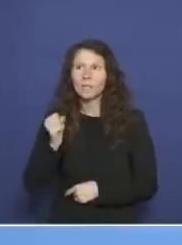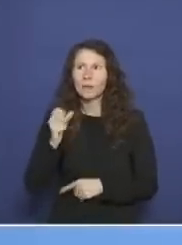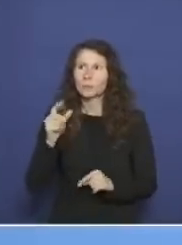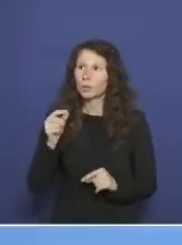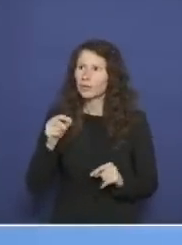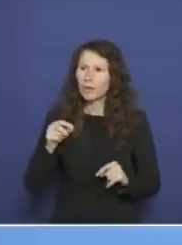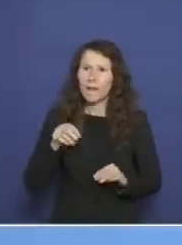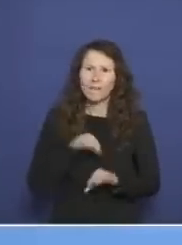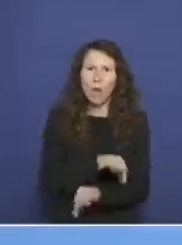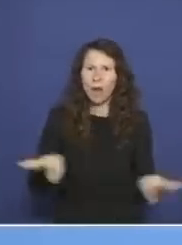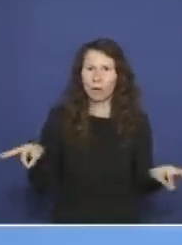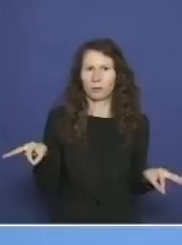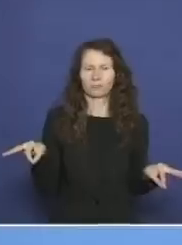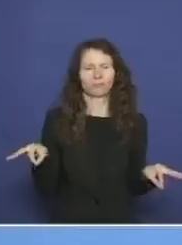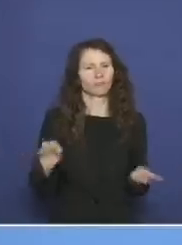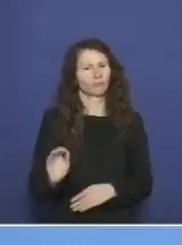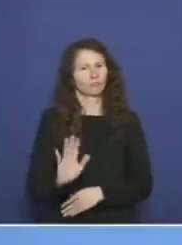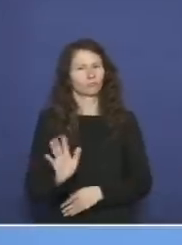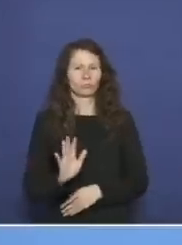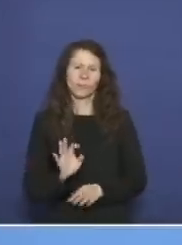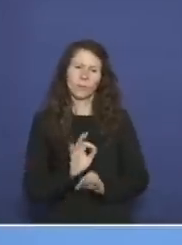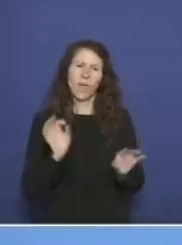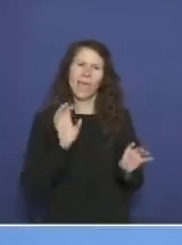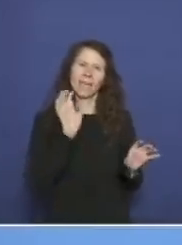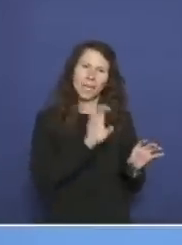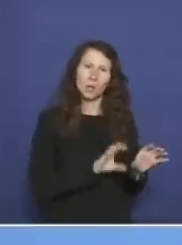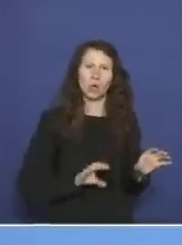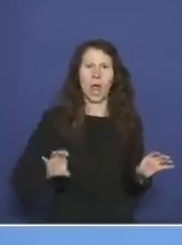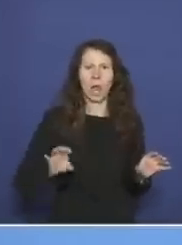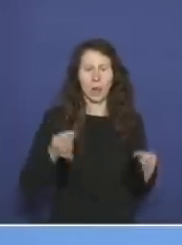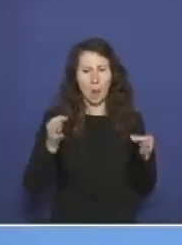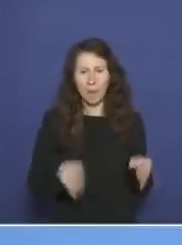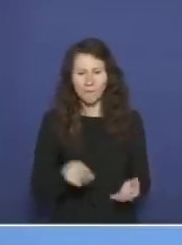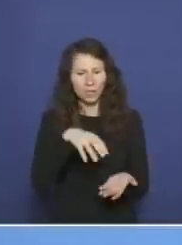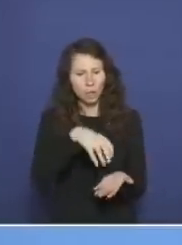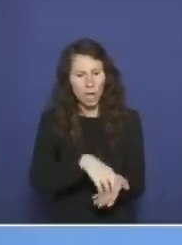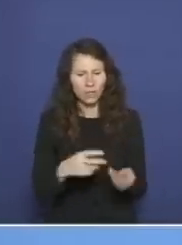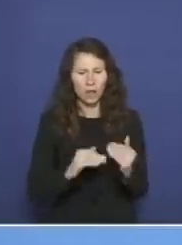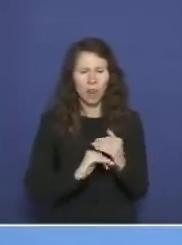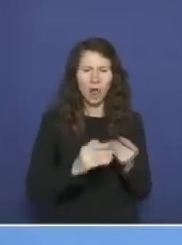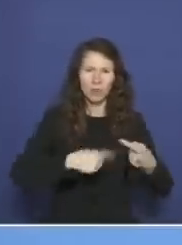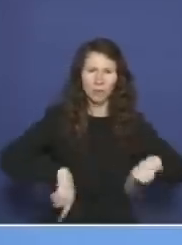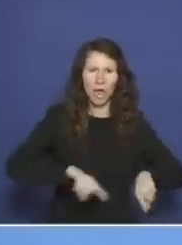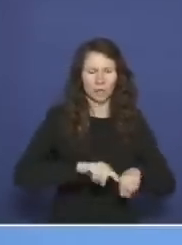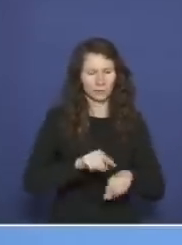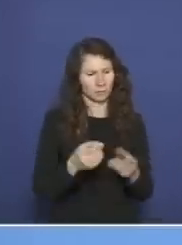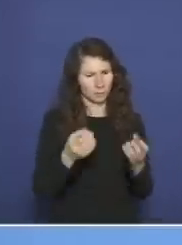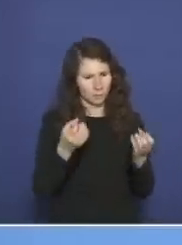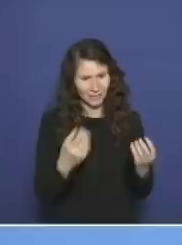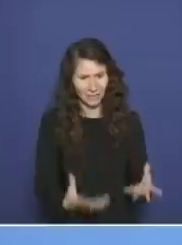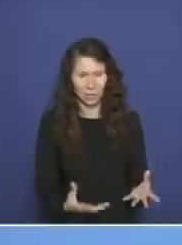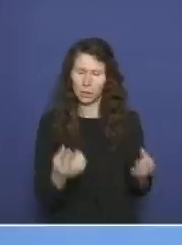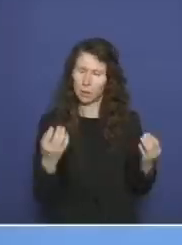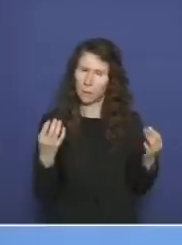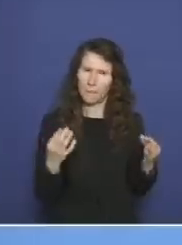ja, wenn in dem Moment, wo es regional, lokal, in einer Stadt, in einem Landkreis auf einmal